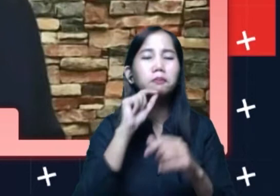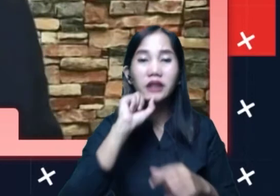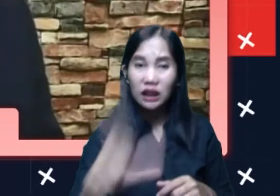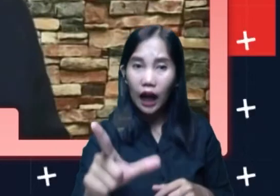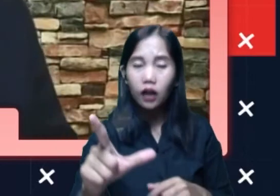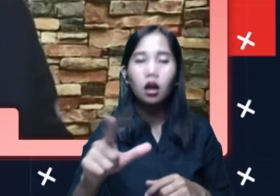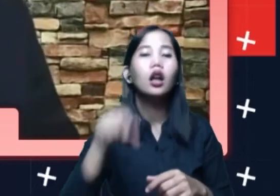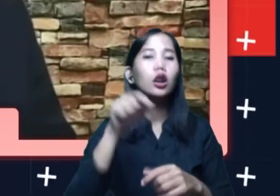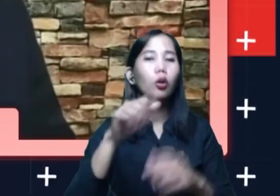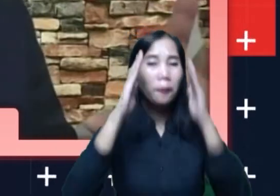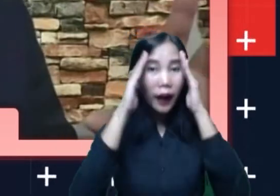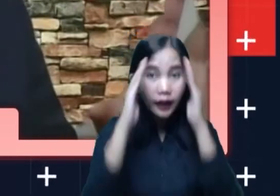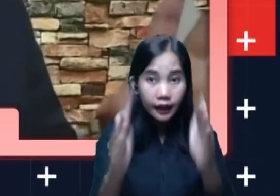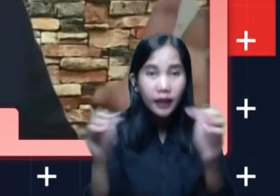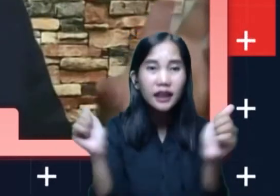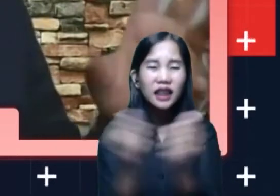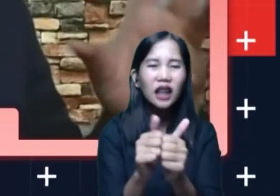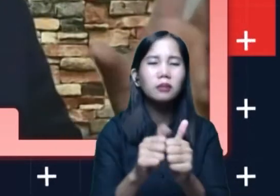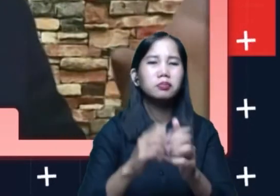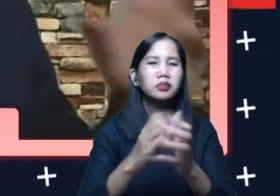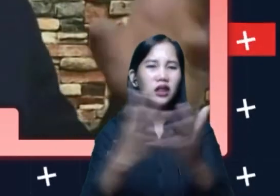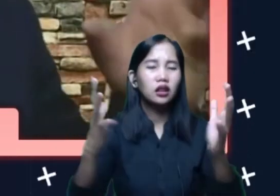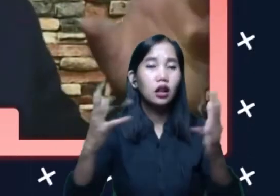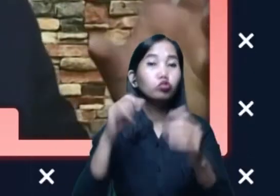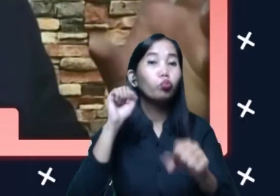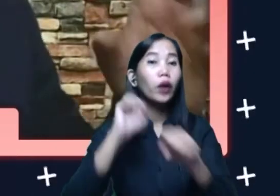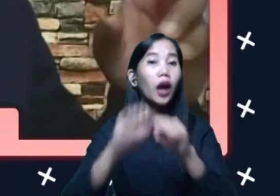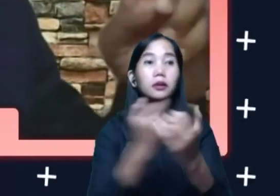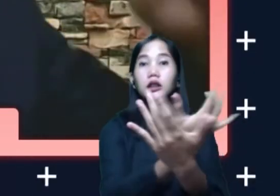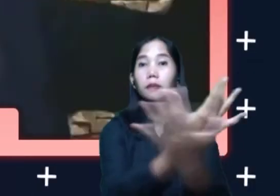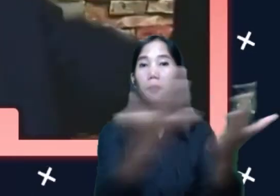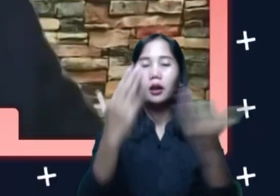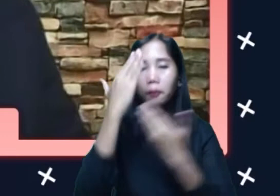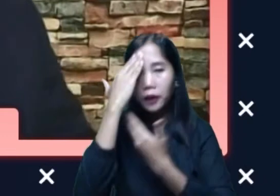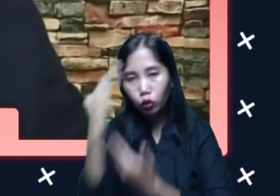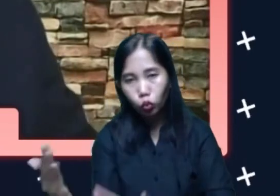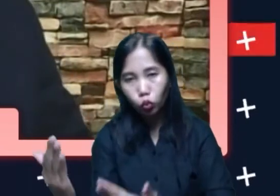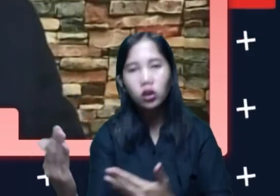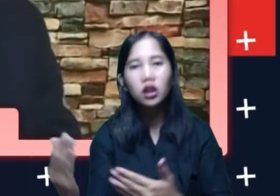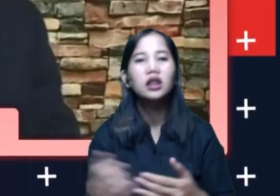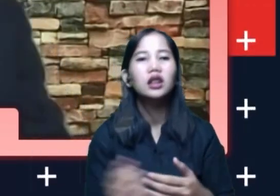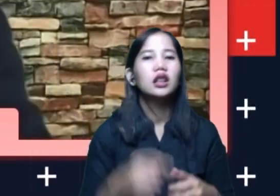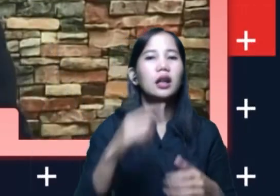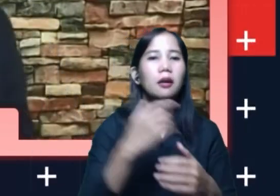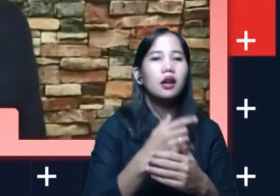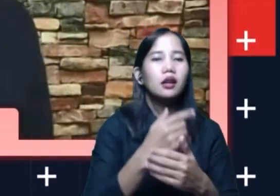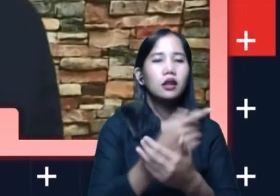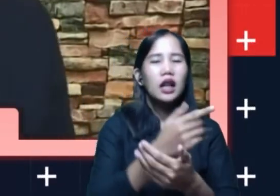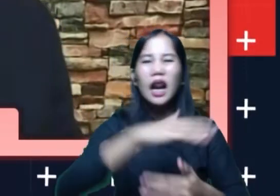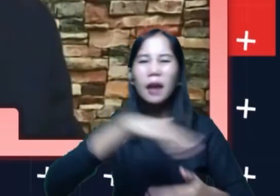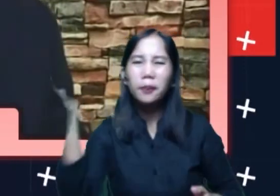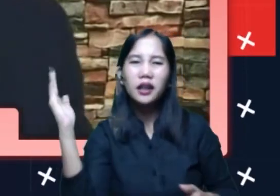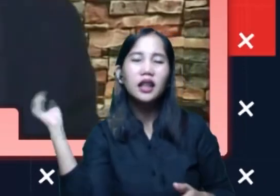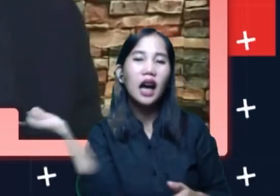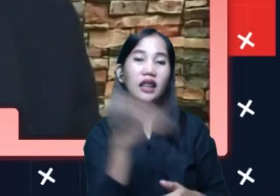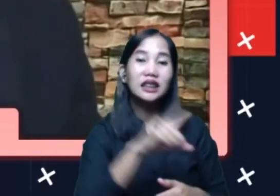jemaat, tapi supaya jangan sampai ada muncul hal yang sama di jemaat-jemaat lain, dan supaya gereja